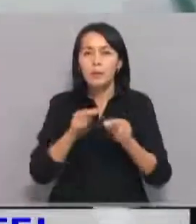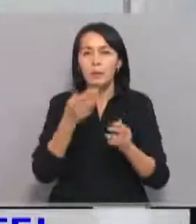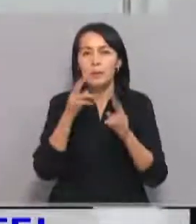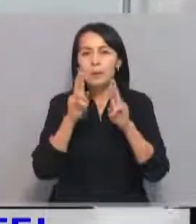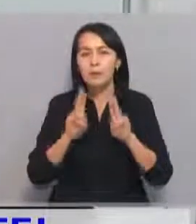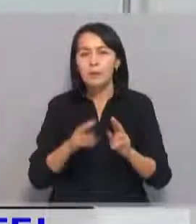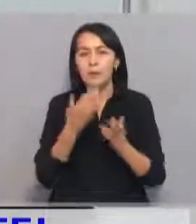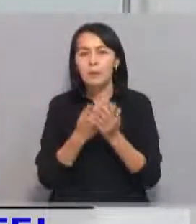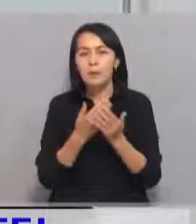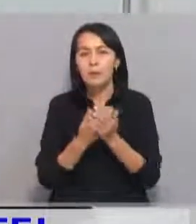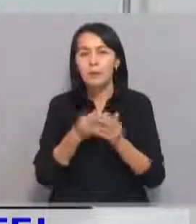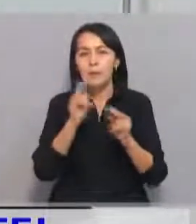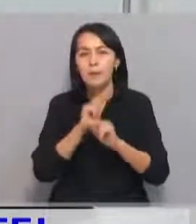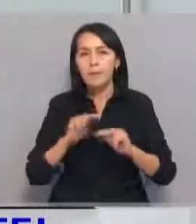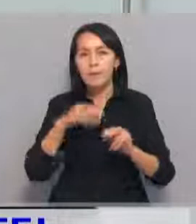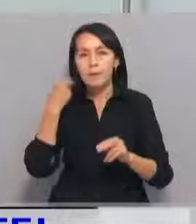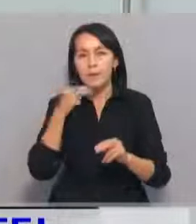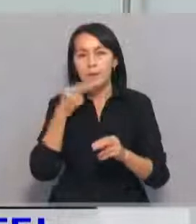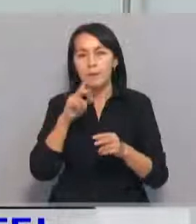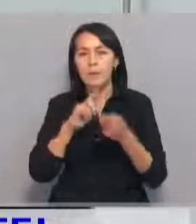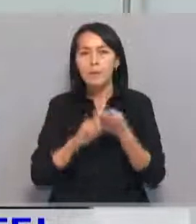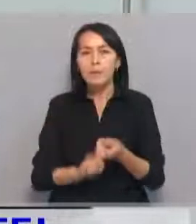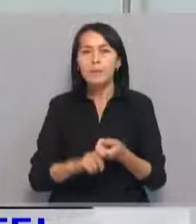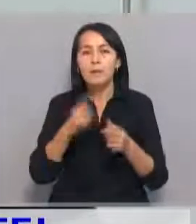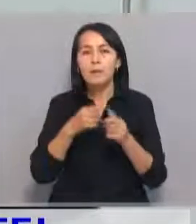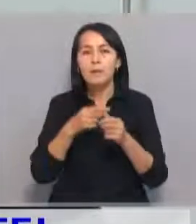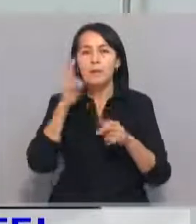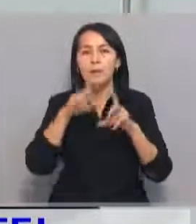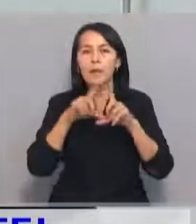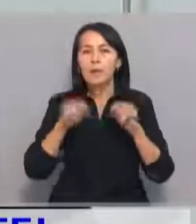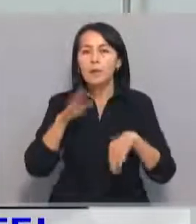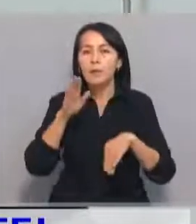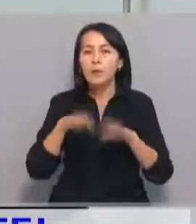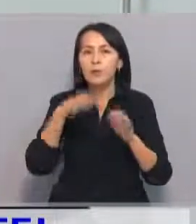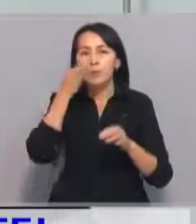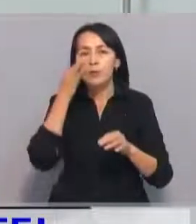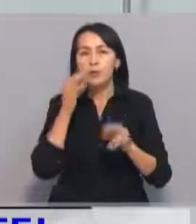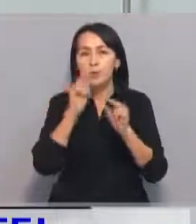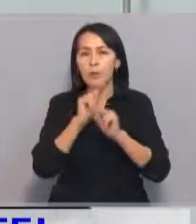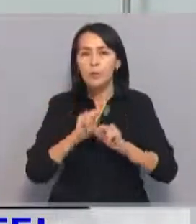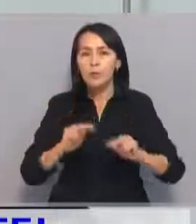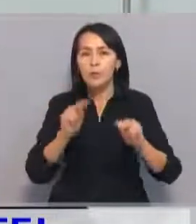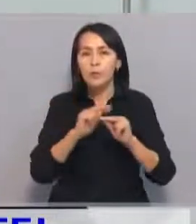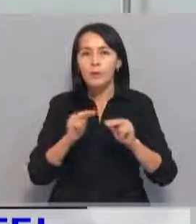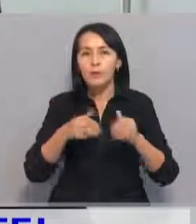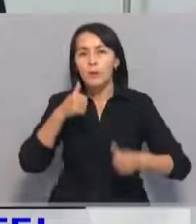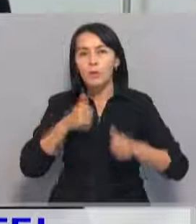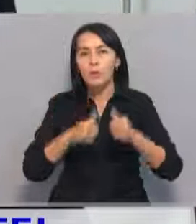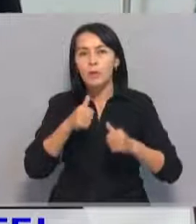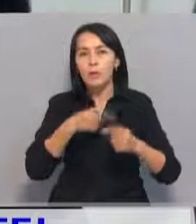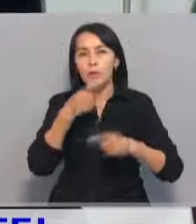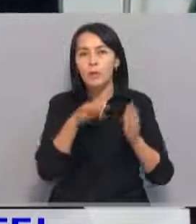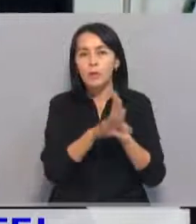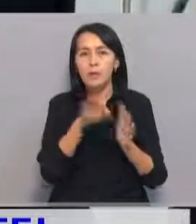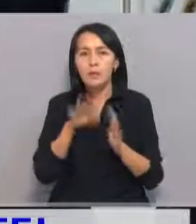талаптарына қойылып отырған педагогтардың сапасына байланысты. Аталған мектепте үздік тәжірибелі педагогтардан конкурс арқылы